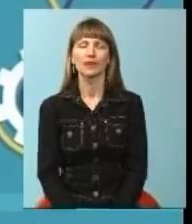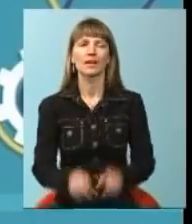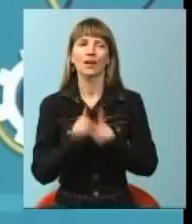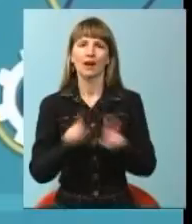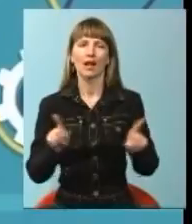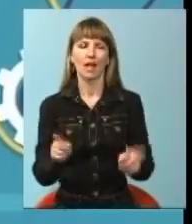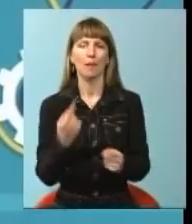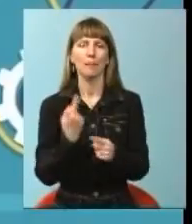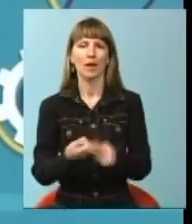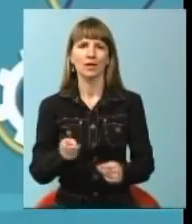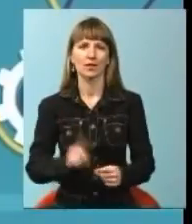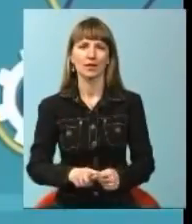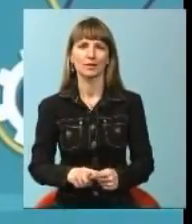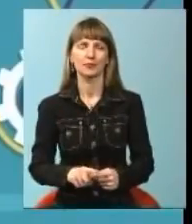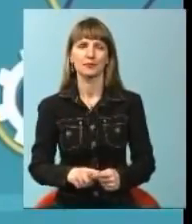Реклама – это